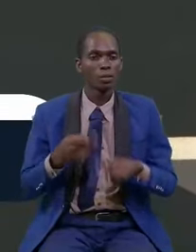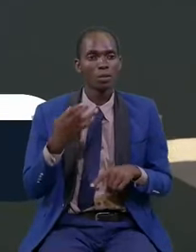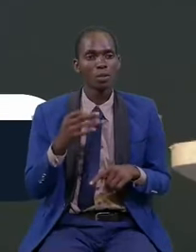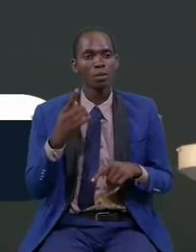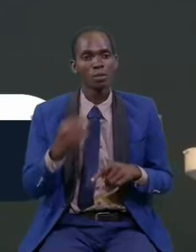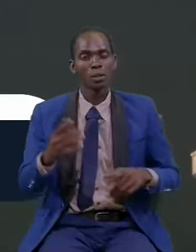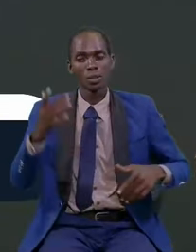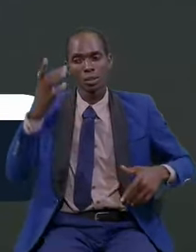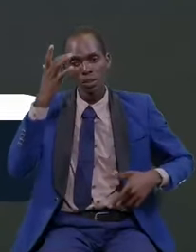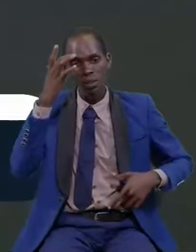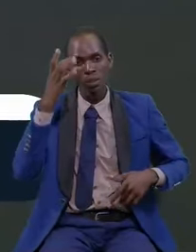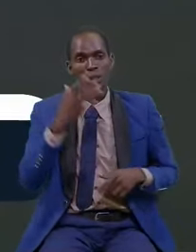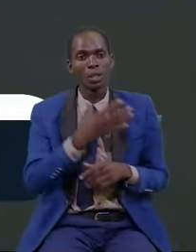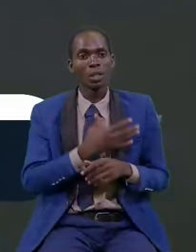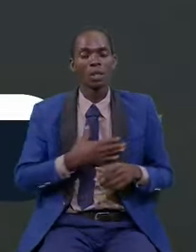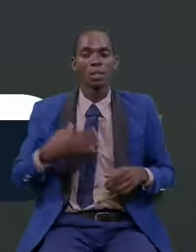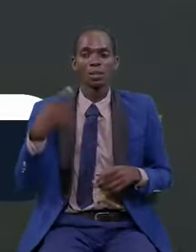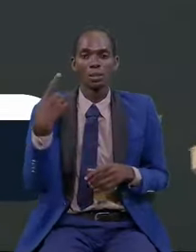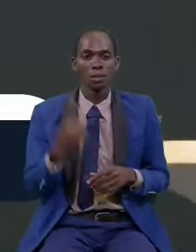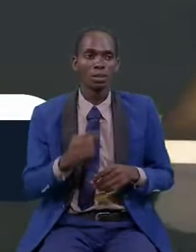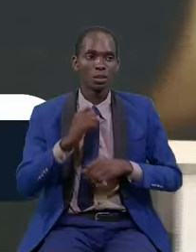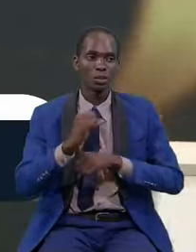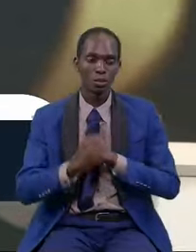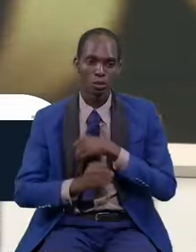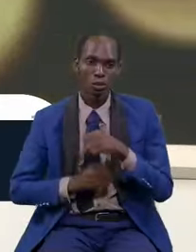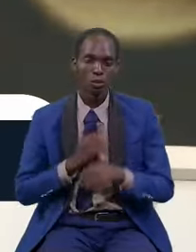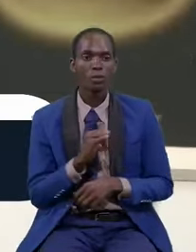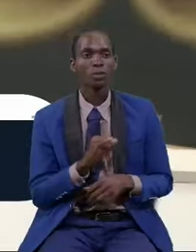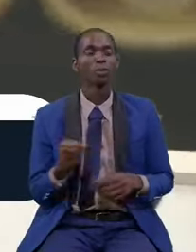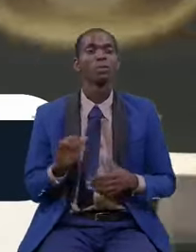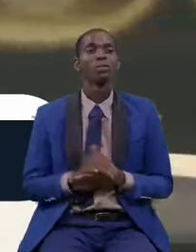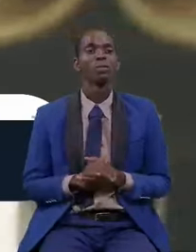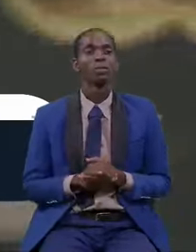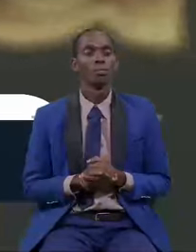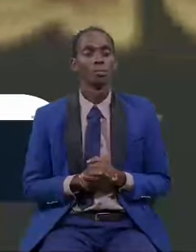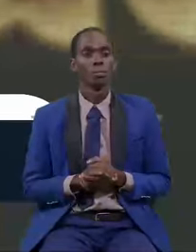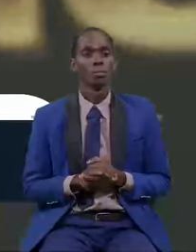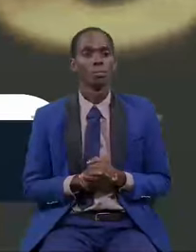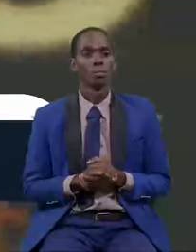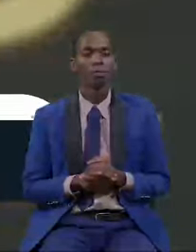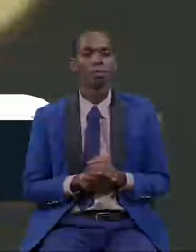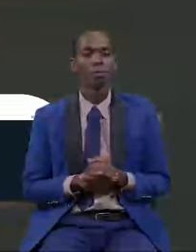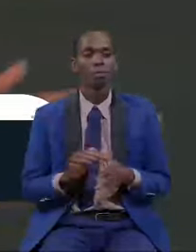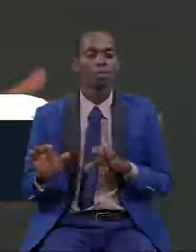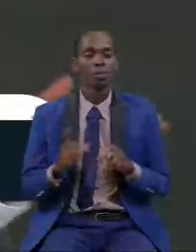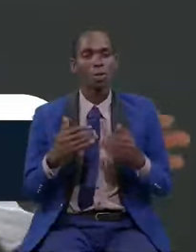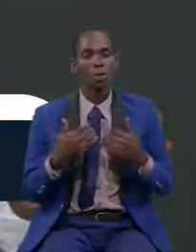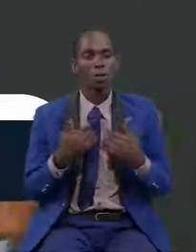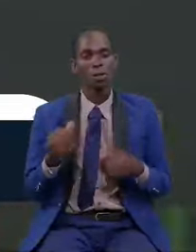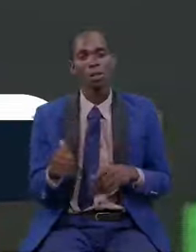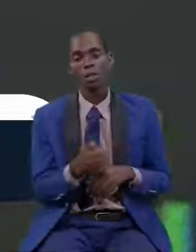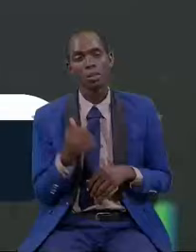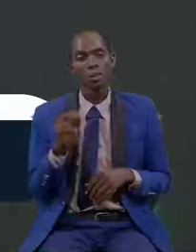des malades et des souffrants. Il sera votre ami. Lorsque vous avez un besoin, vous